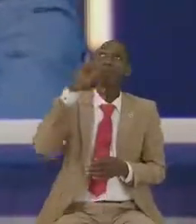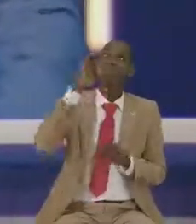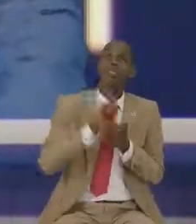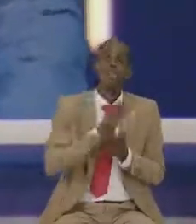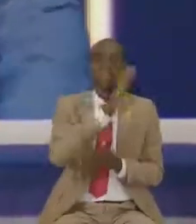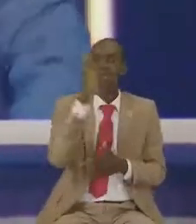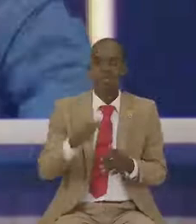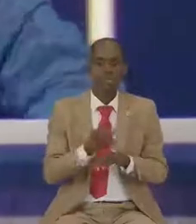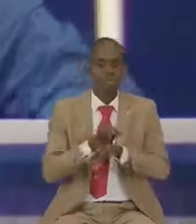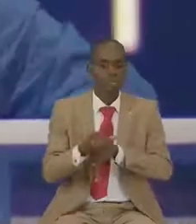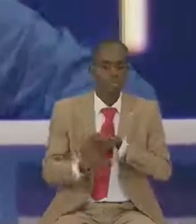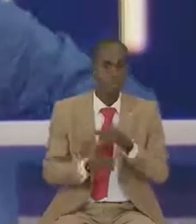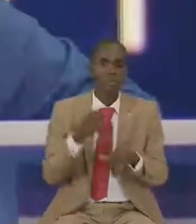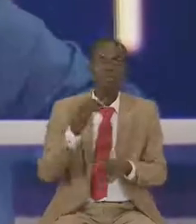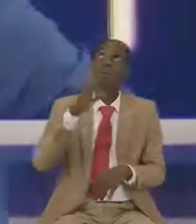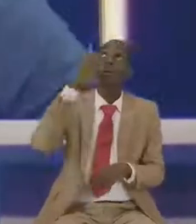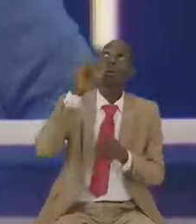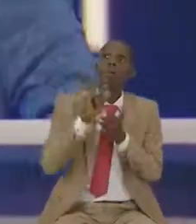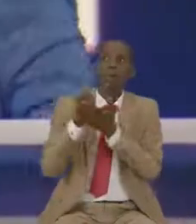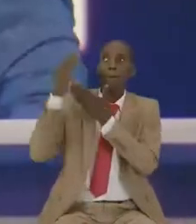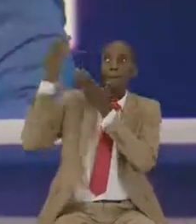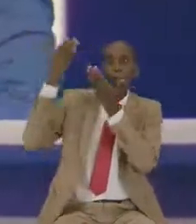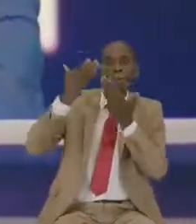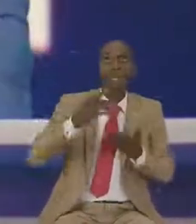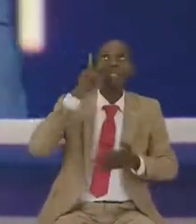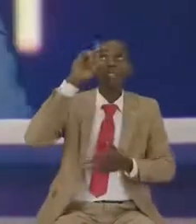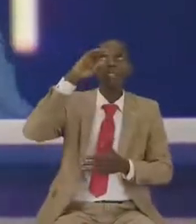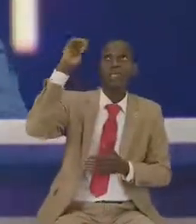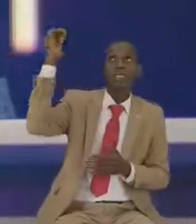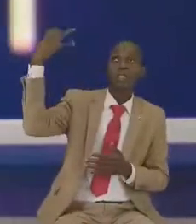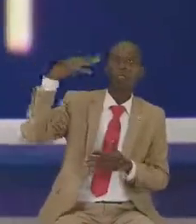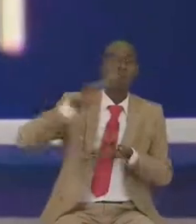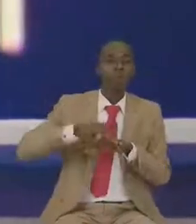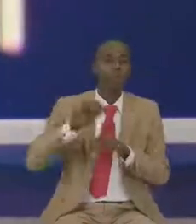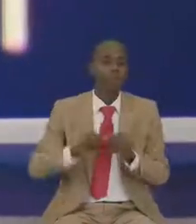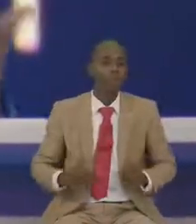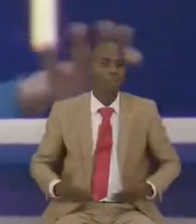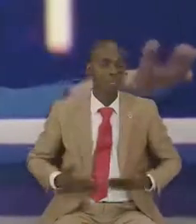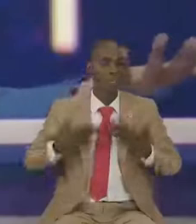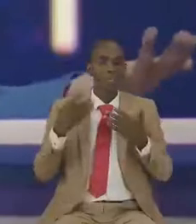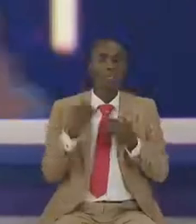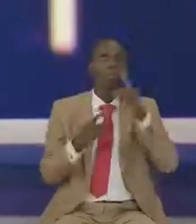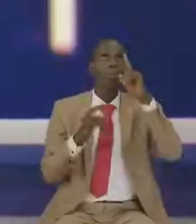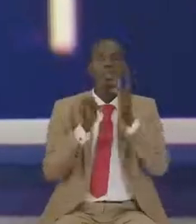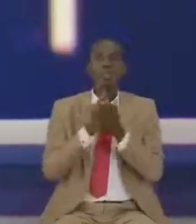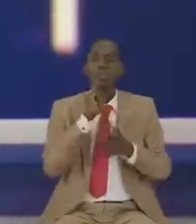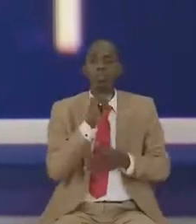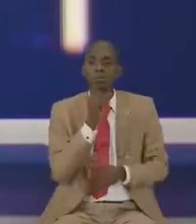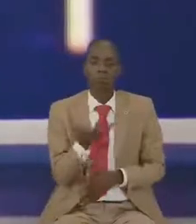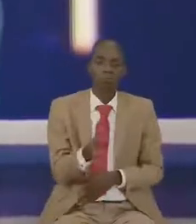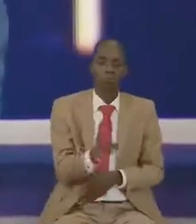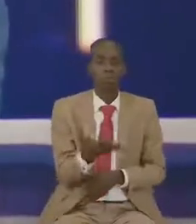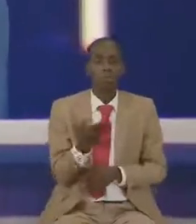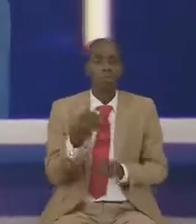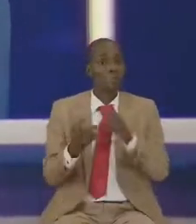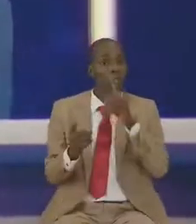pas, celui qui ne déçoit pas, celui qui amène sa grâce